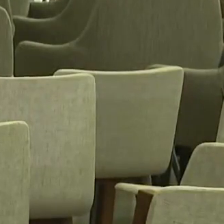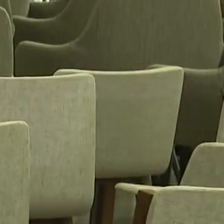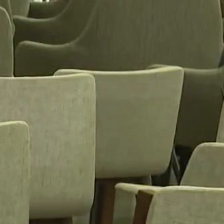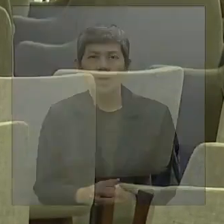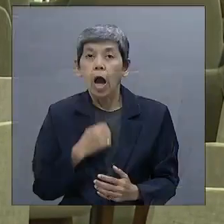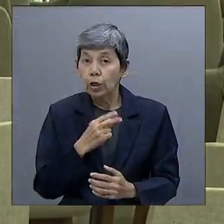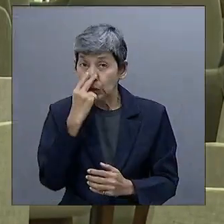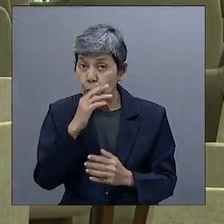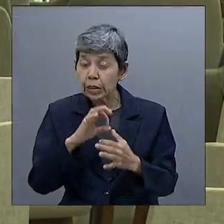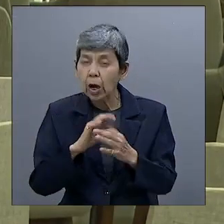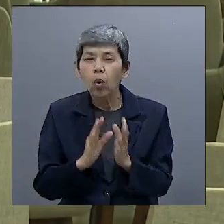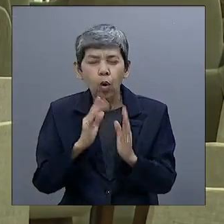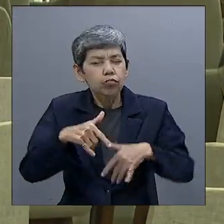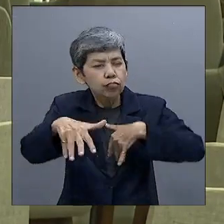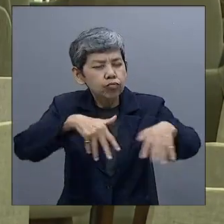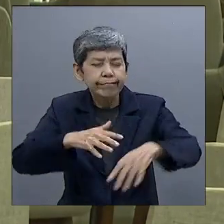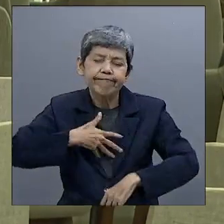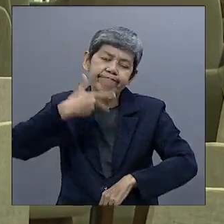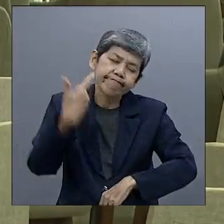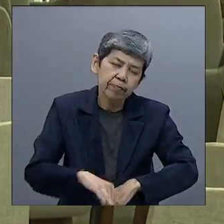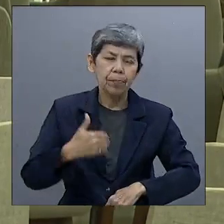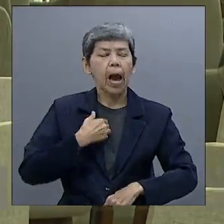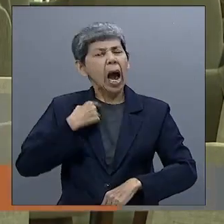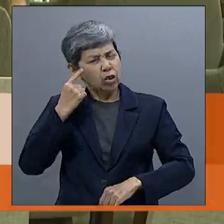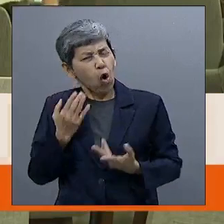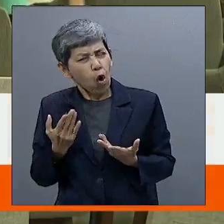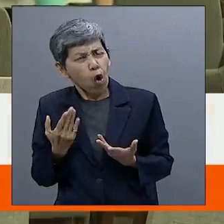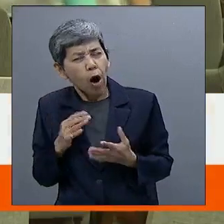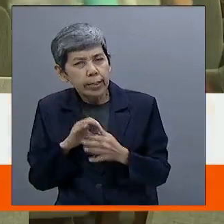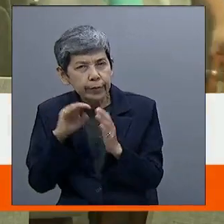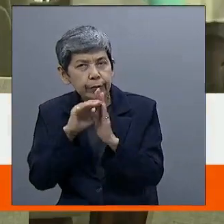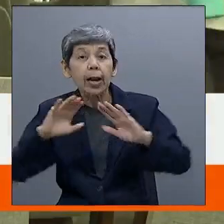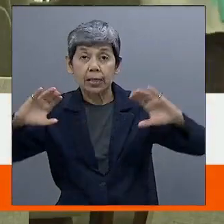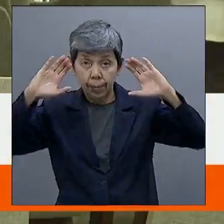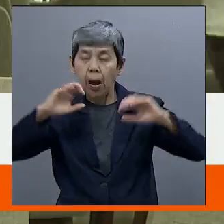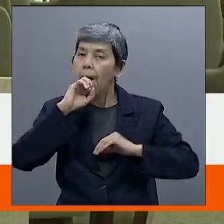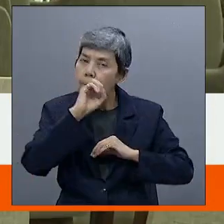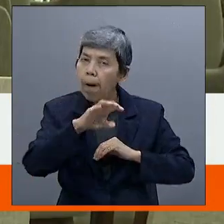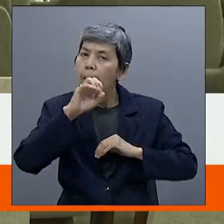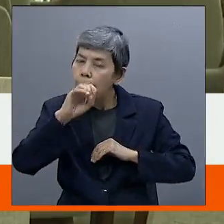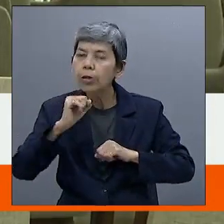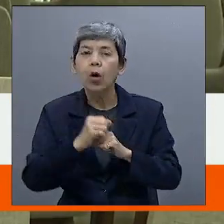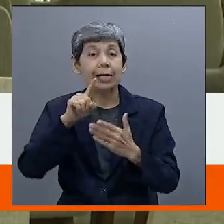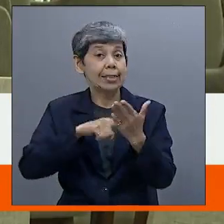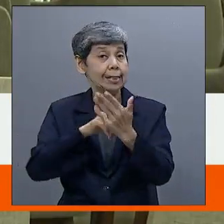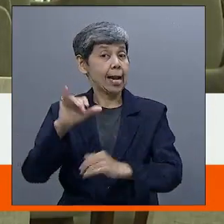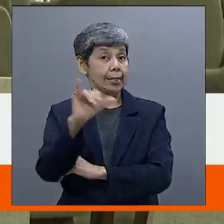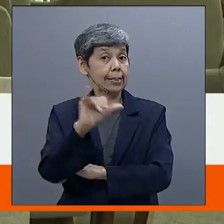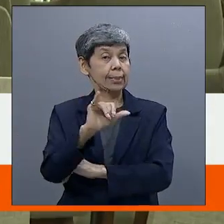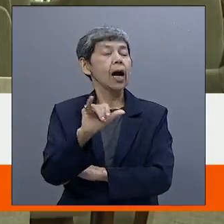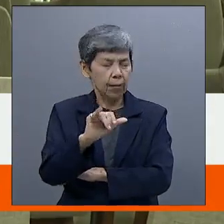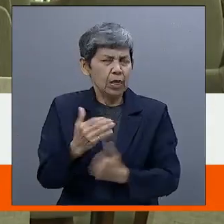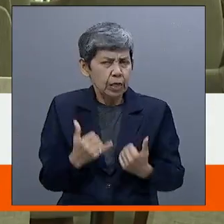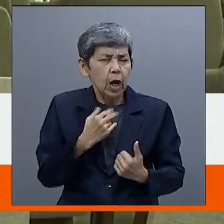ความสิ้นหวังของคนจำนวนหนึ่งหรือว่าความคาดหวังต่อสัญญาที่รัฐบาลได้ให้เอาไว้ก่อนการเลือกตั้งนะคะเหล่